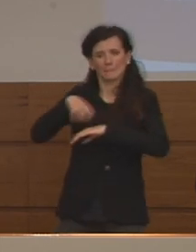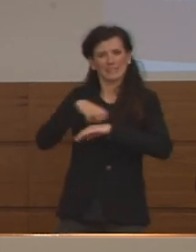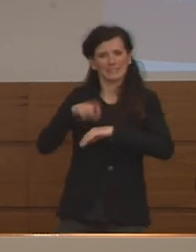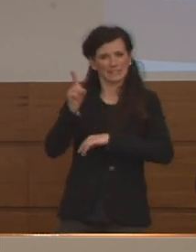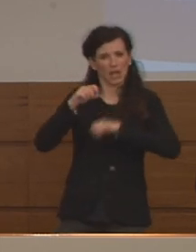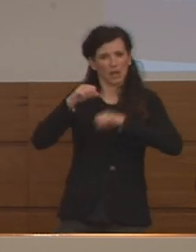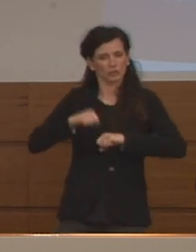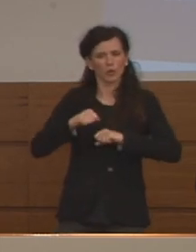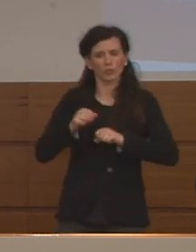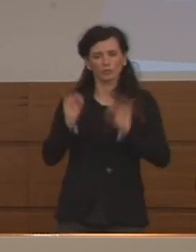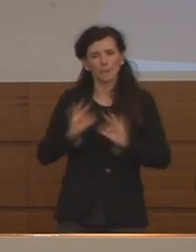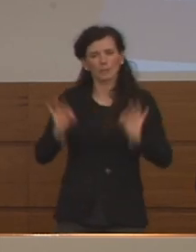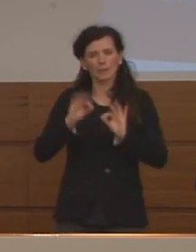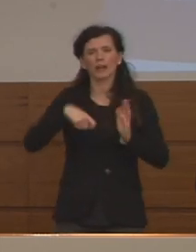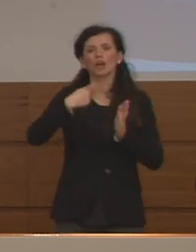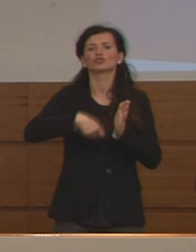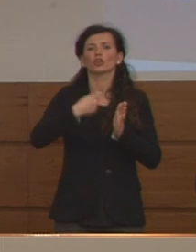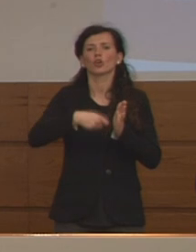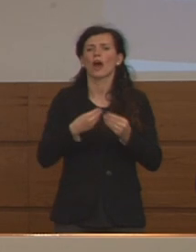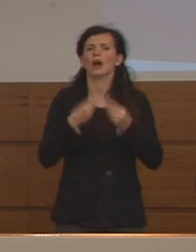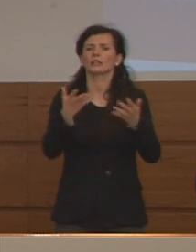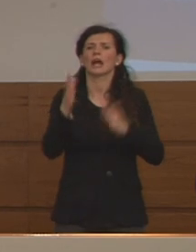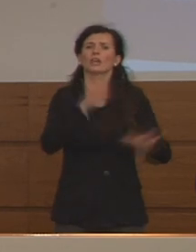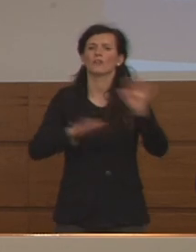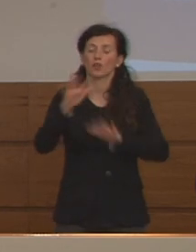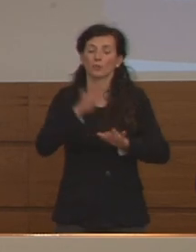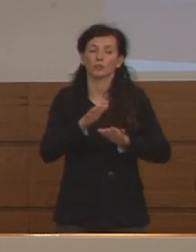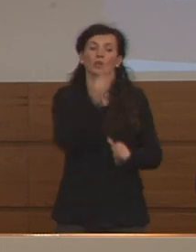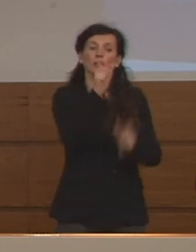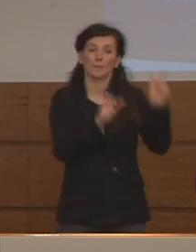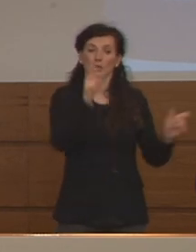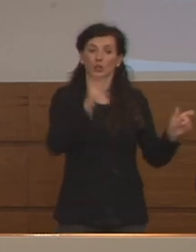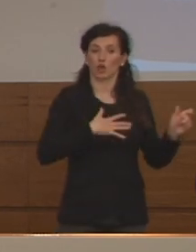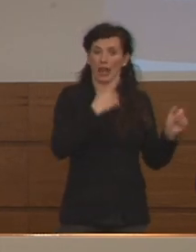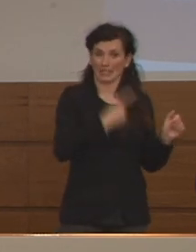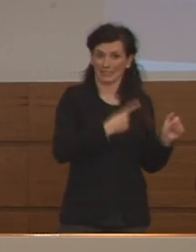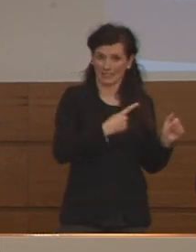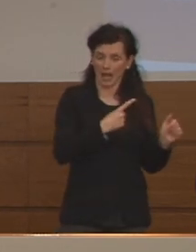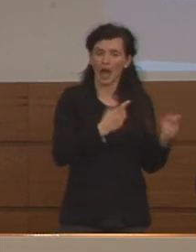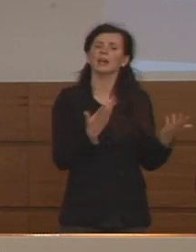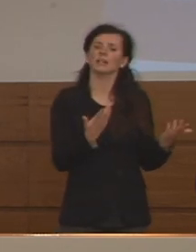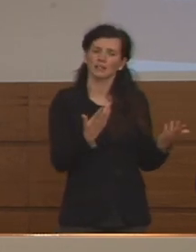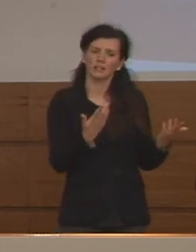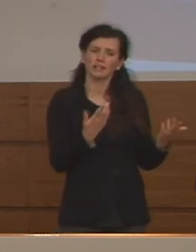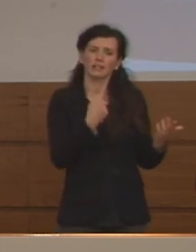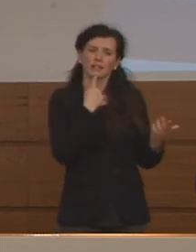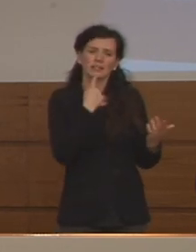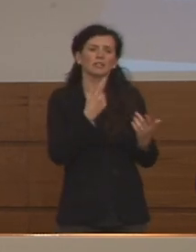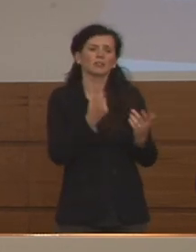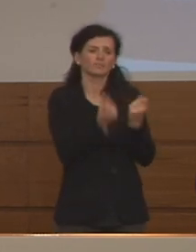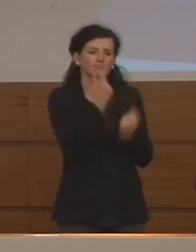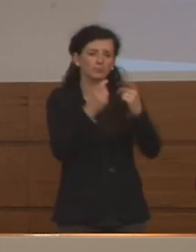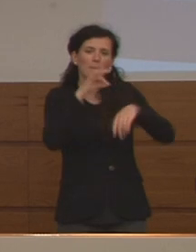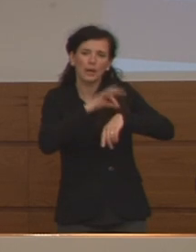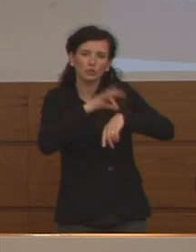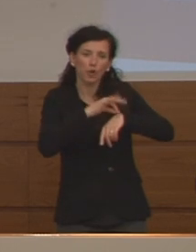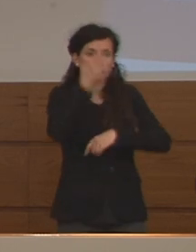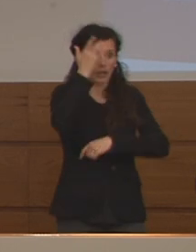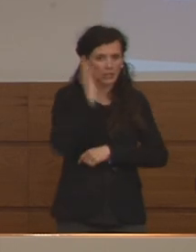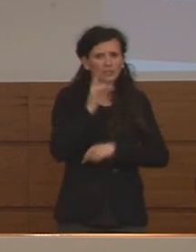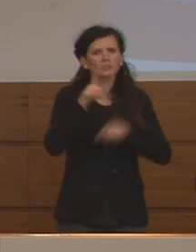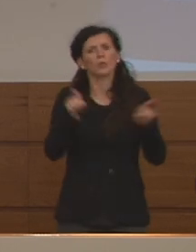circolare in cui verranno date indicazioni sulla popolare un'anziana su tutti coloro che sono con patologie a rischio e per i